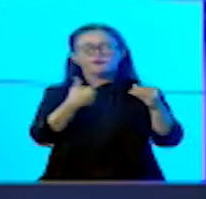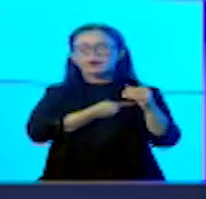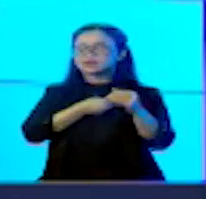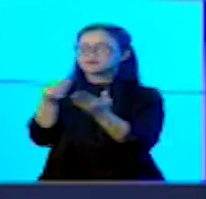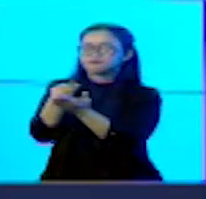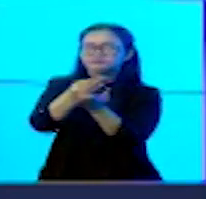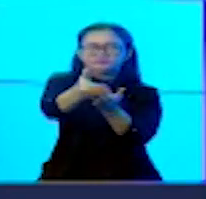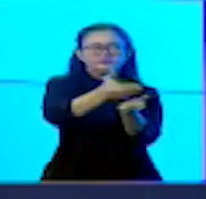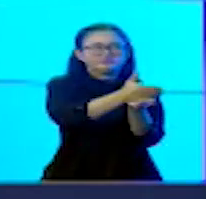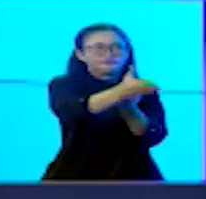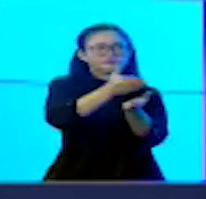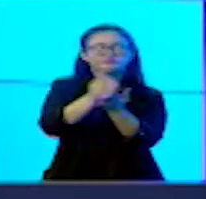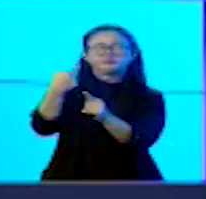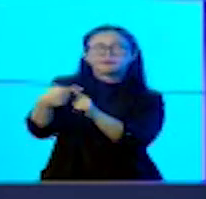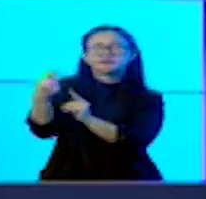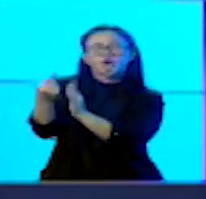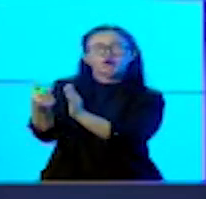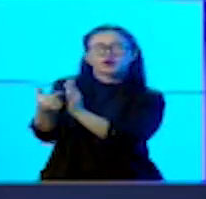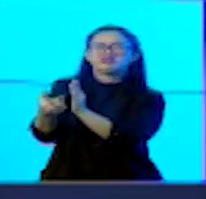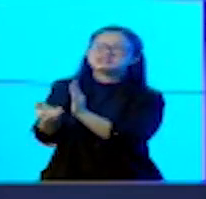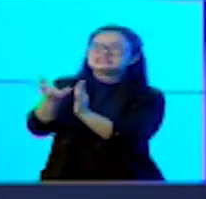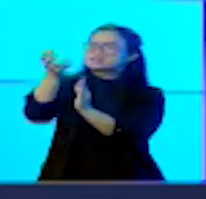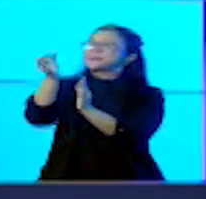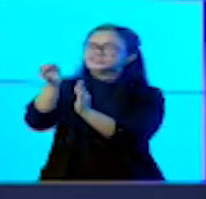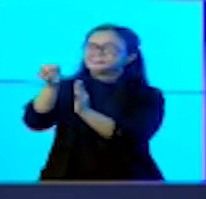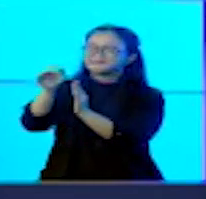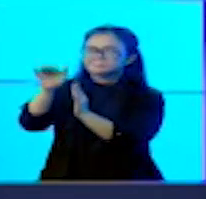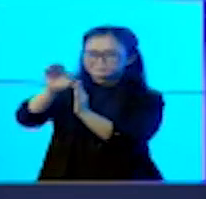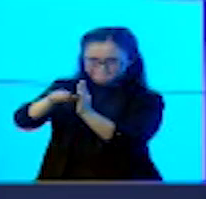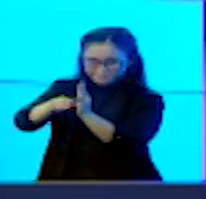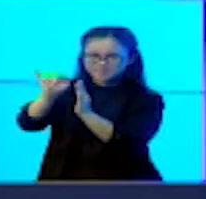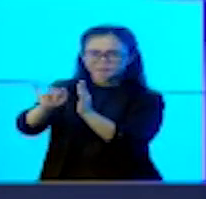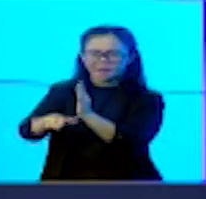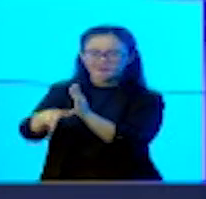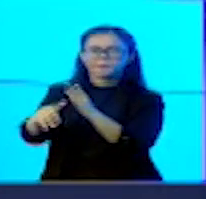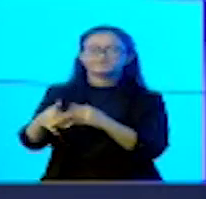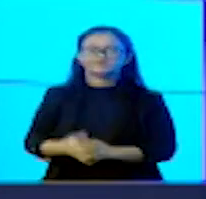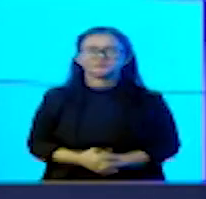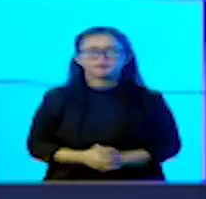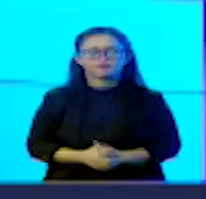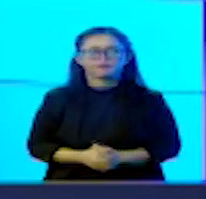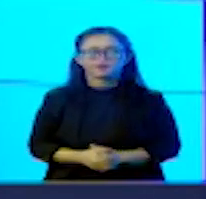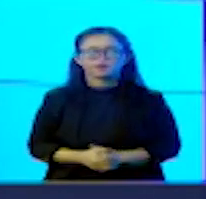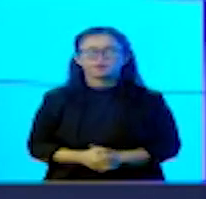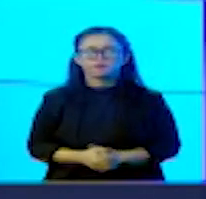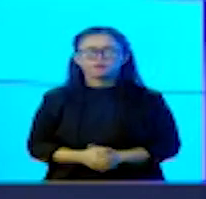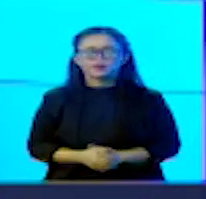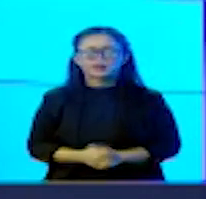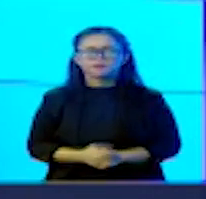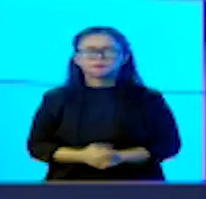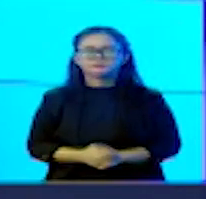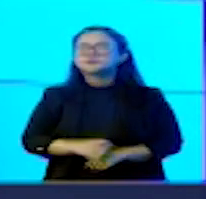dan dengan harga terjangkau Hai untuk jangka panjang Hai Papa